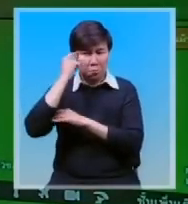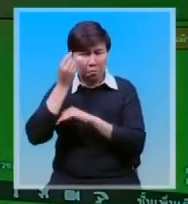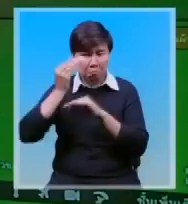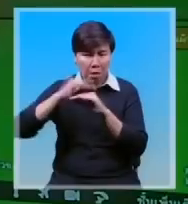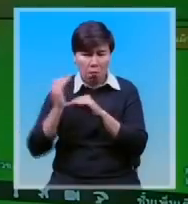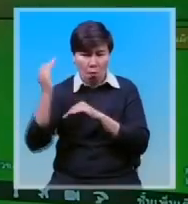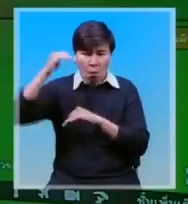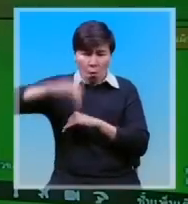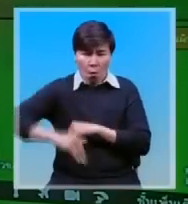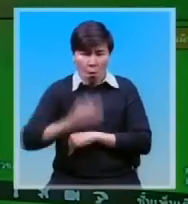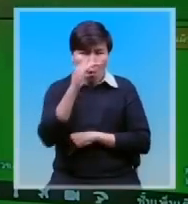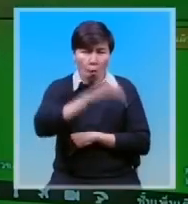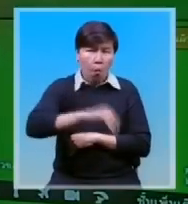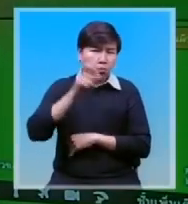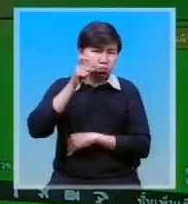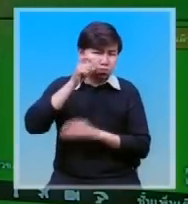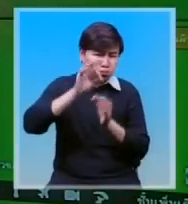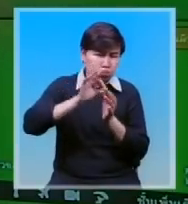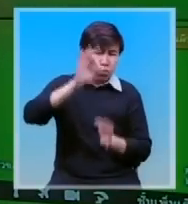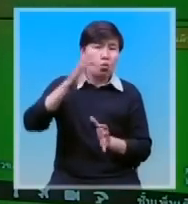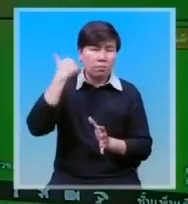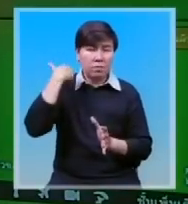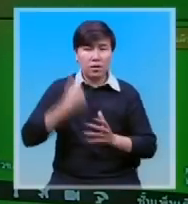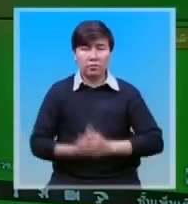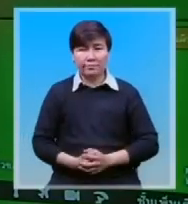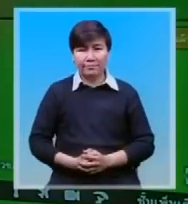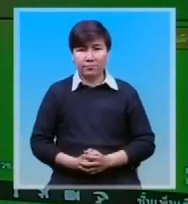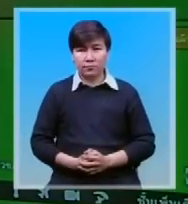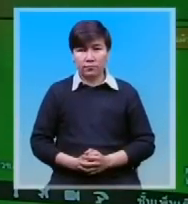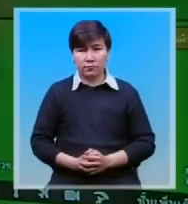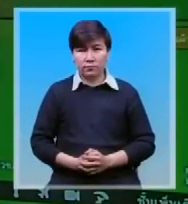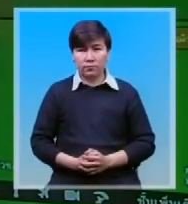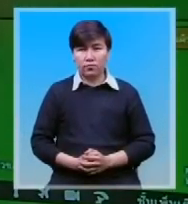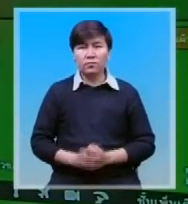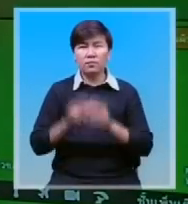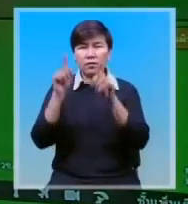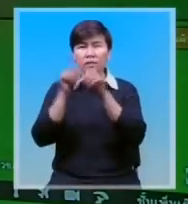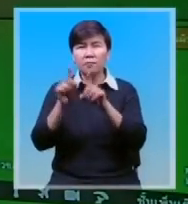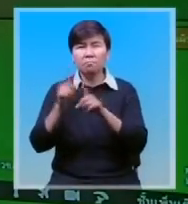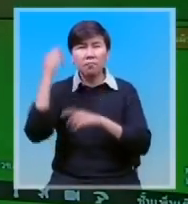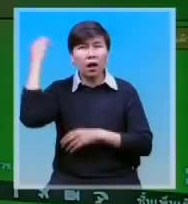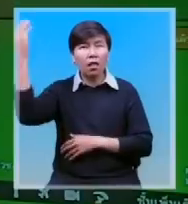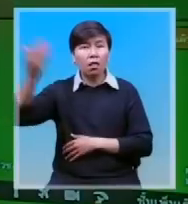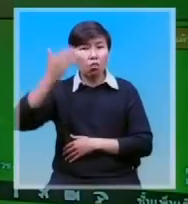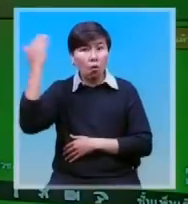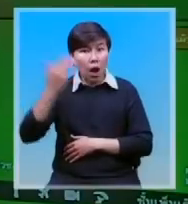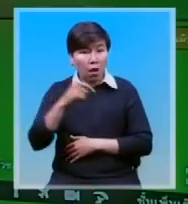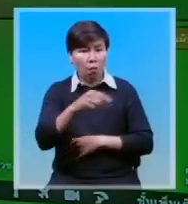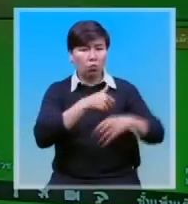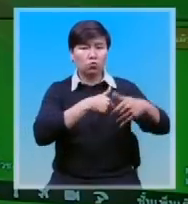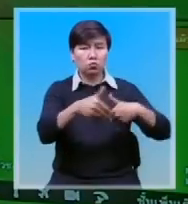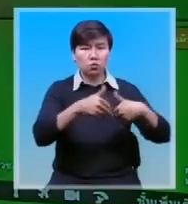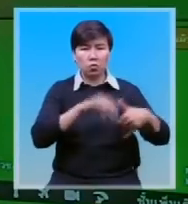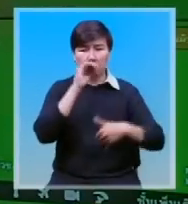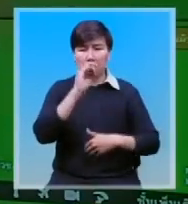กนะคร ับ ใช่แล้วค่ะถึงแม้ว่าลมในช่วงนี้หลายคนบอกว่ามันก็เหมือนกันกับฤดูมรสุมธรรมดาทั่วไปแต่ประชาชนในพื้นที่บอกเลยบอกว่าเขา